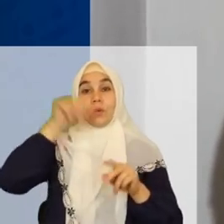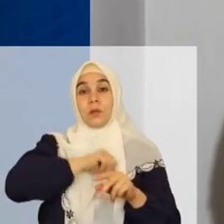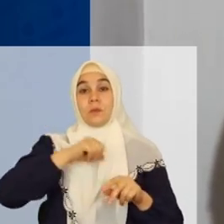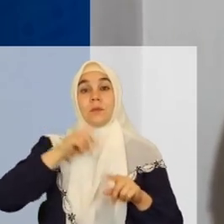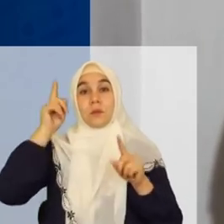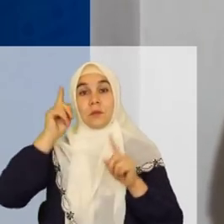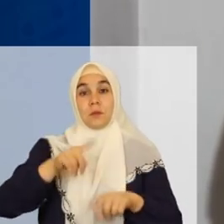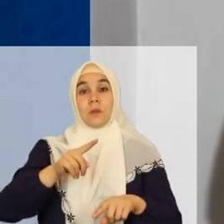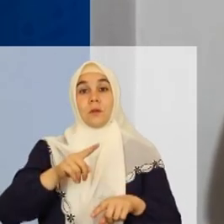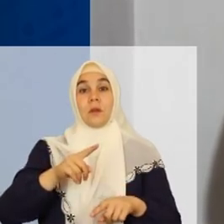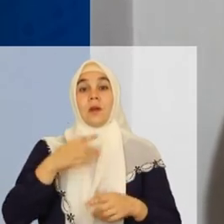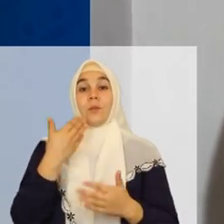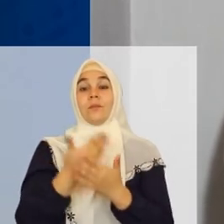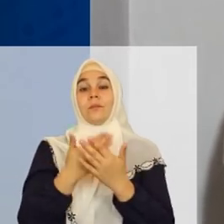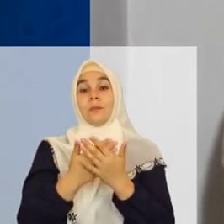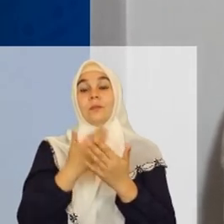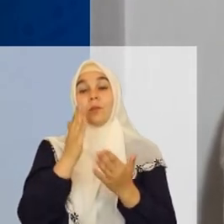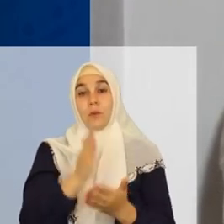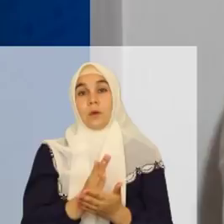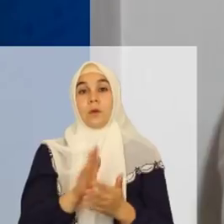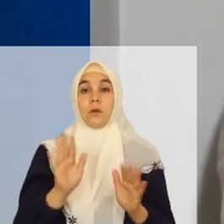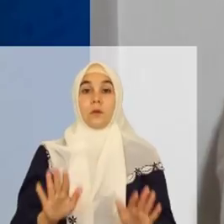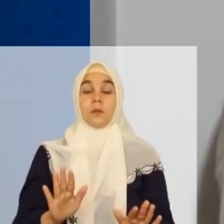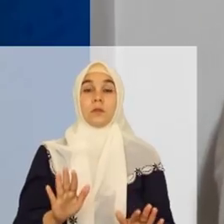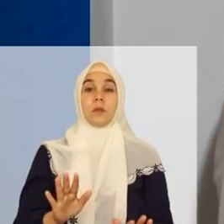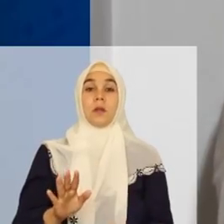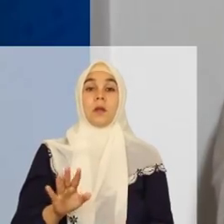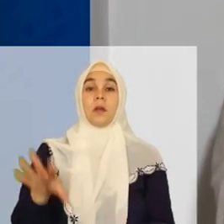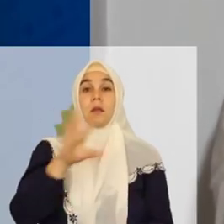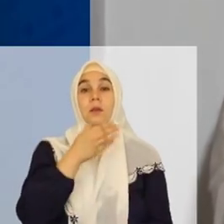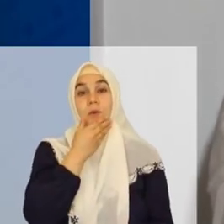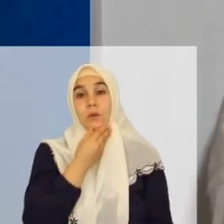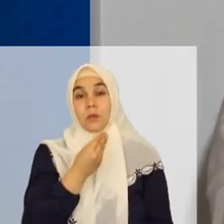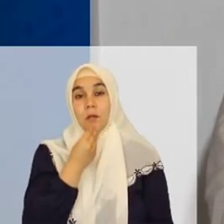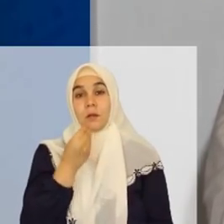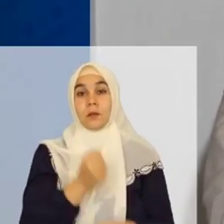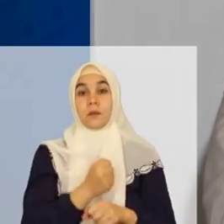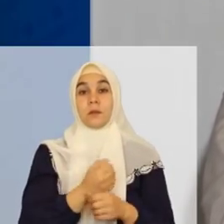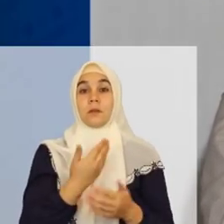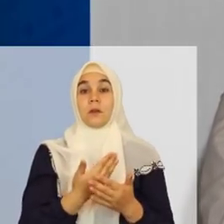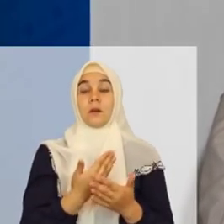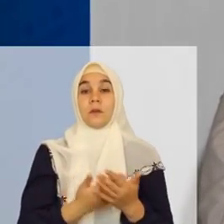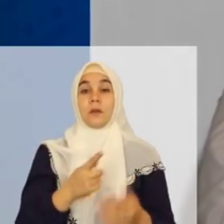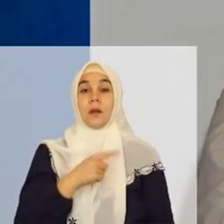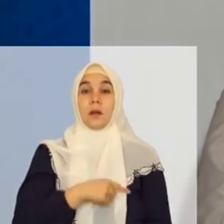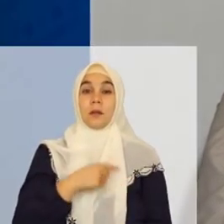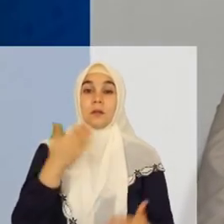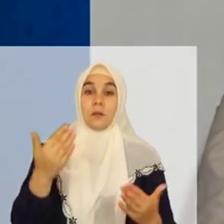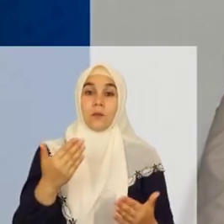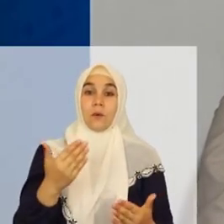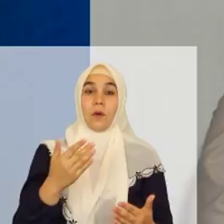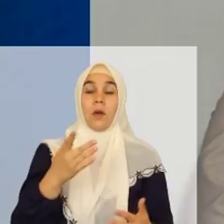Faqat alomatlari bor xolos. Endi eng go'zali o'sha alomatlar ham axloq odobga bog'liq.